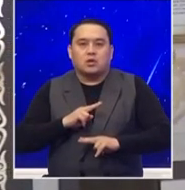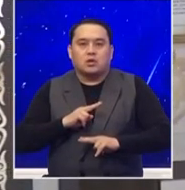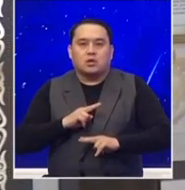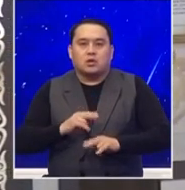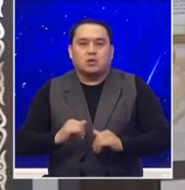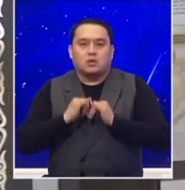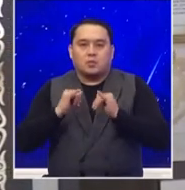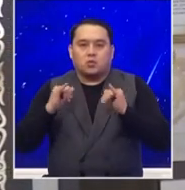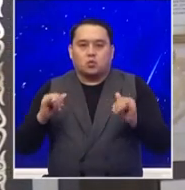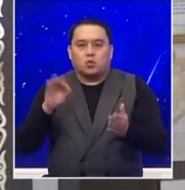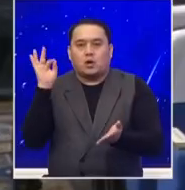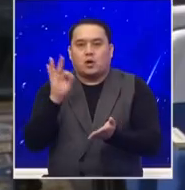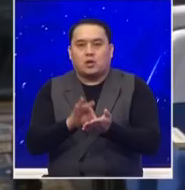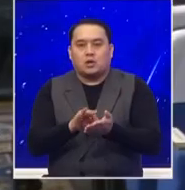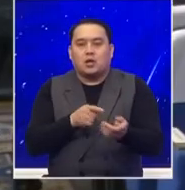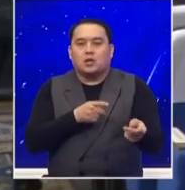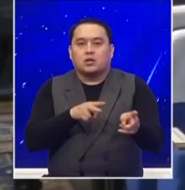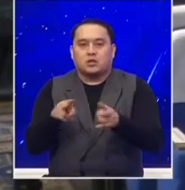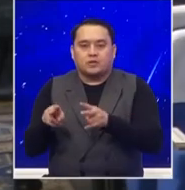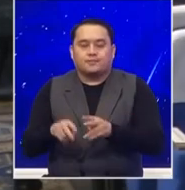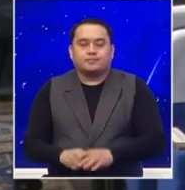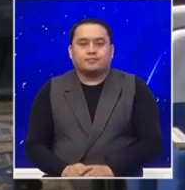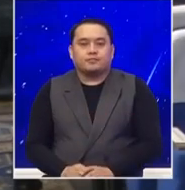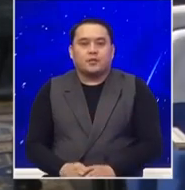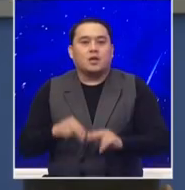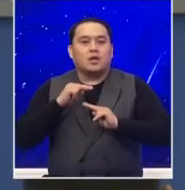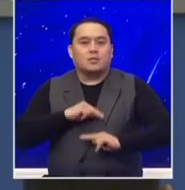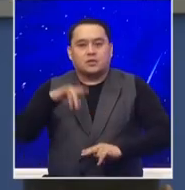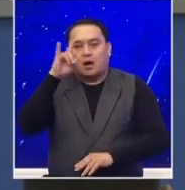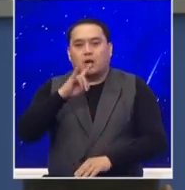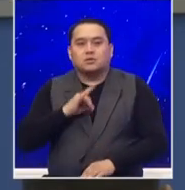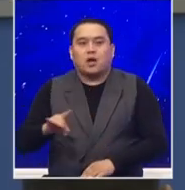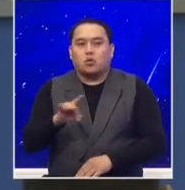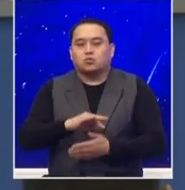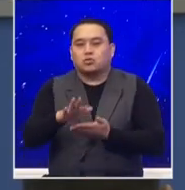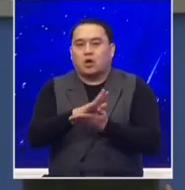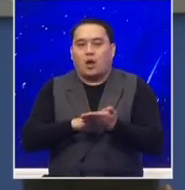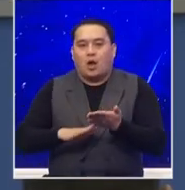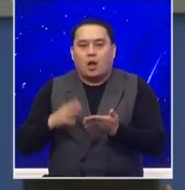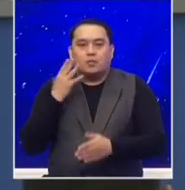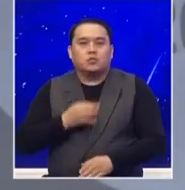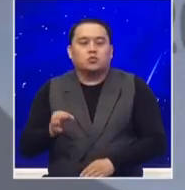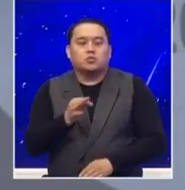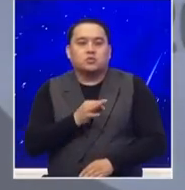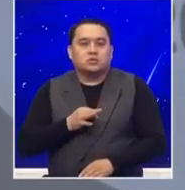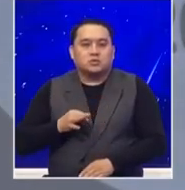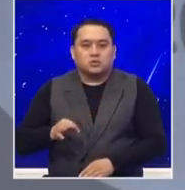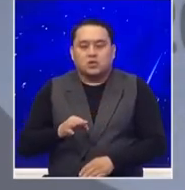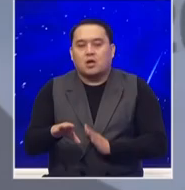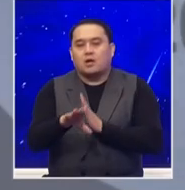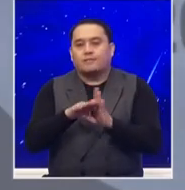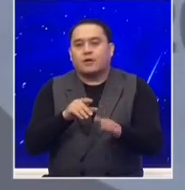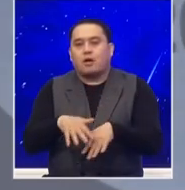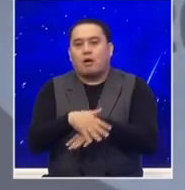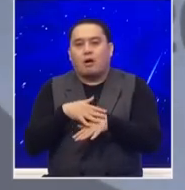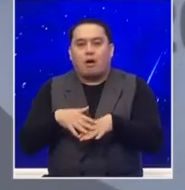арғарай атқаруын қадағалап отырады. Дәл осындай кездесу Еңбекші Қазақ ауданында да жалғасты. Жетісуда өткен праймериз кезінде